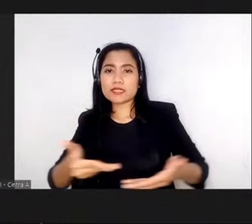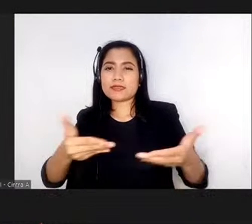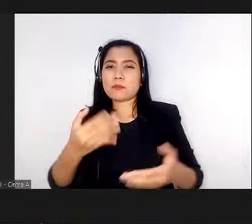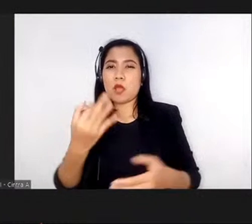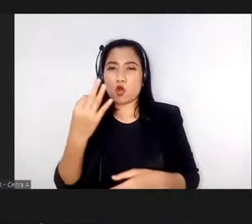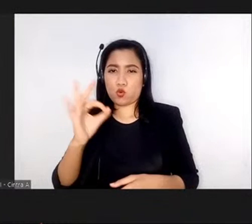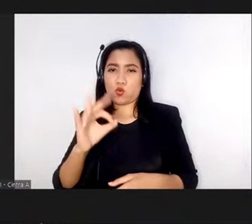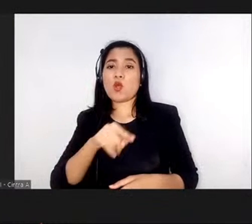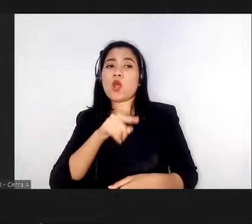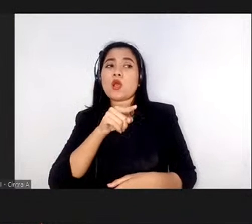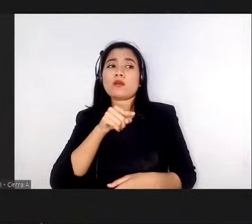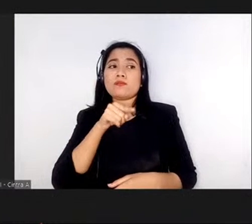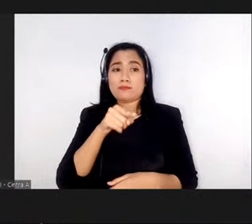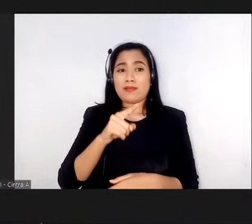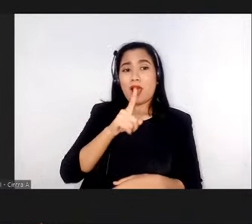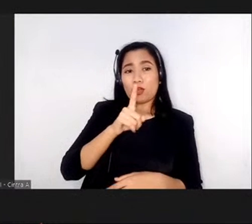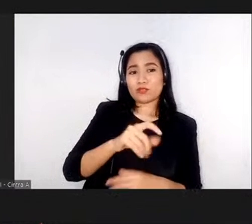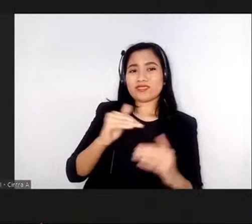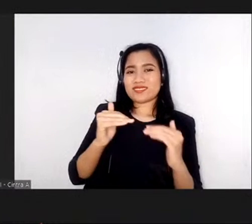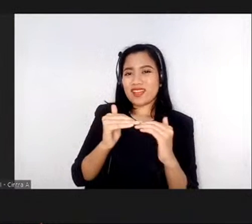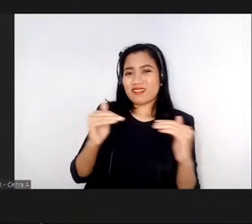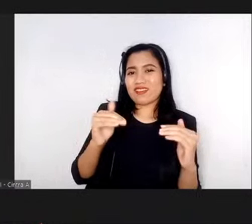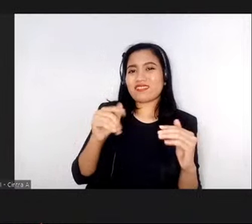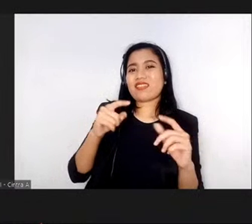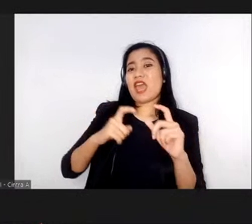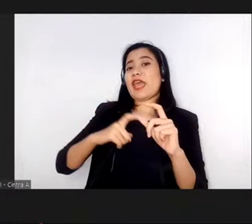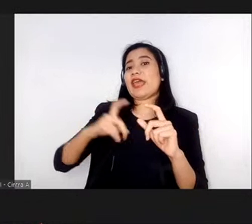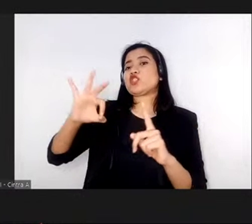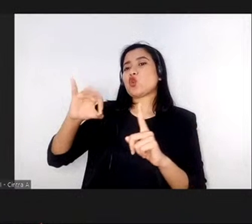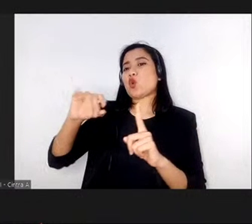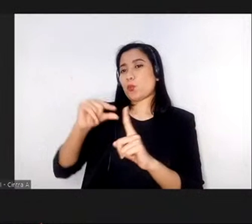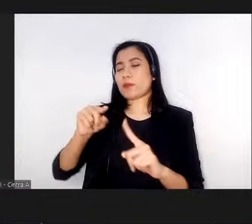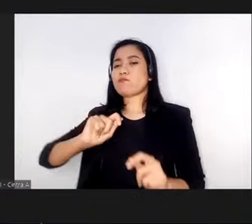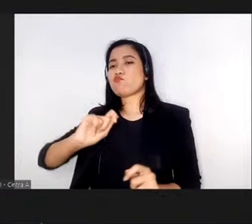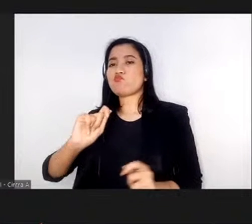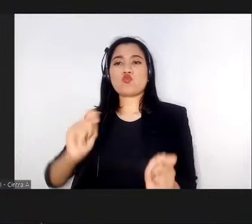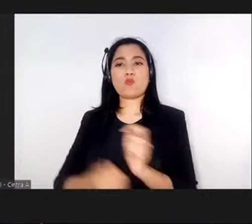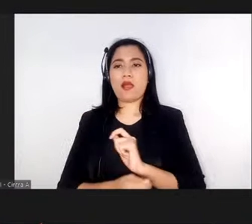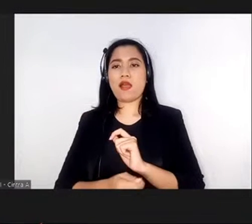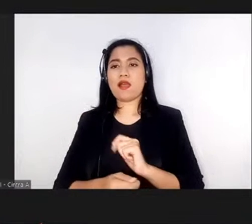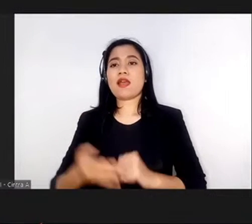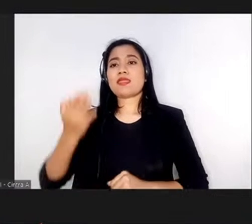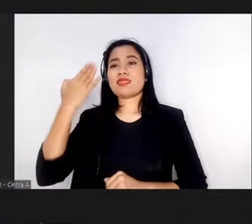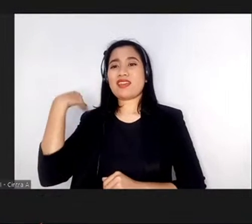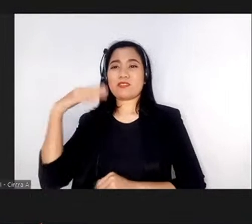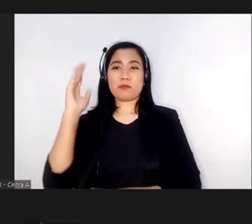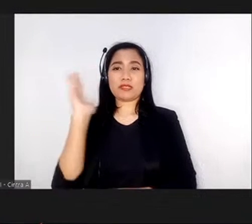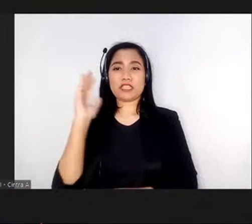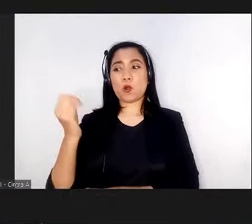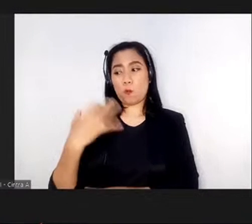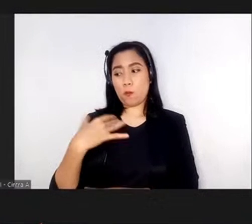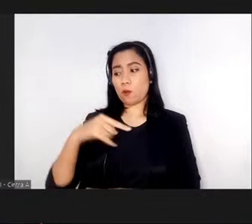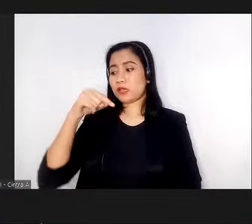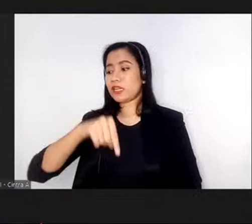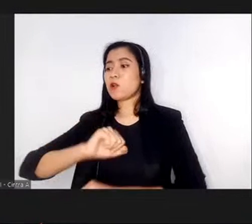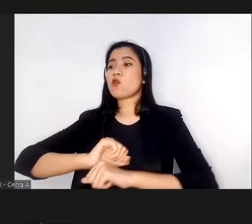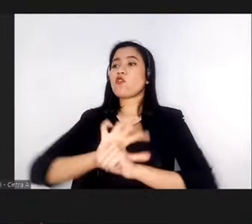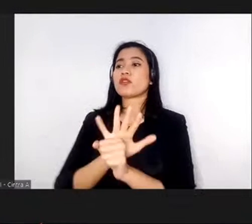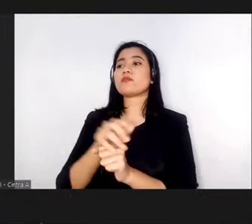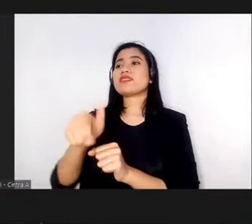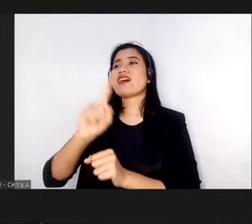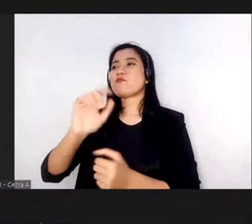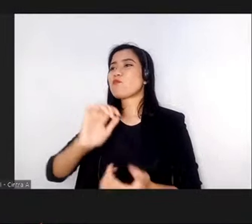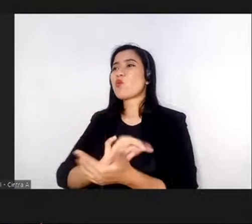mengubah e standard operating prosedure mereka dan seperti yang juga disebutkan oleh pembicara sebelumnya covid-19 bisa menjadi satu peluang untuk bisa